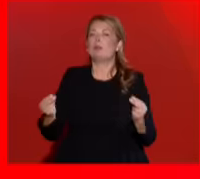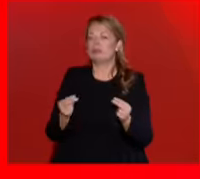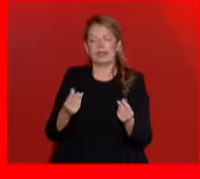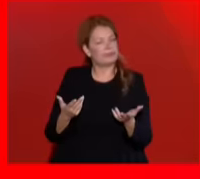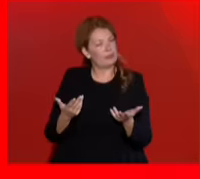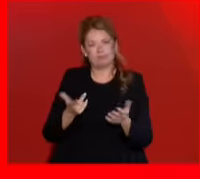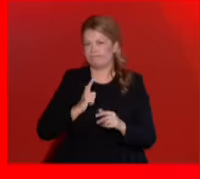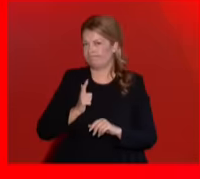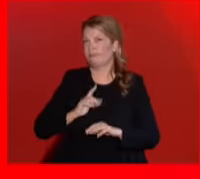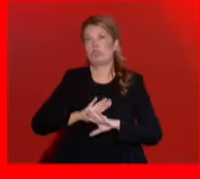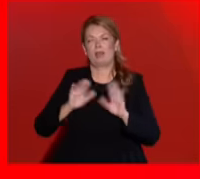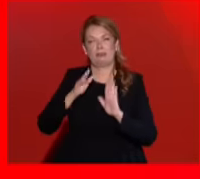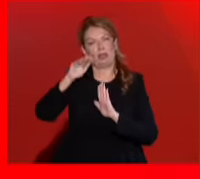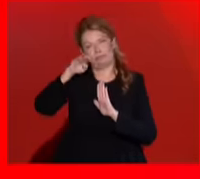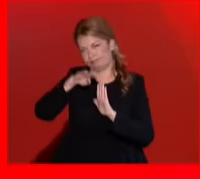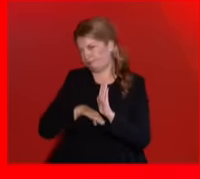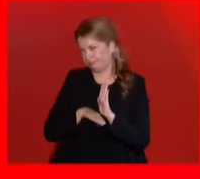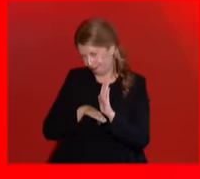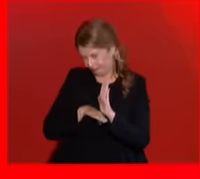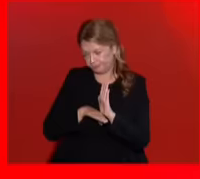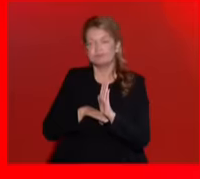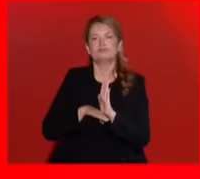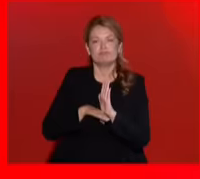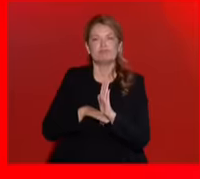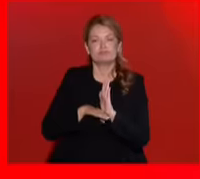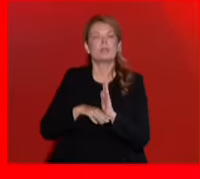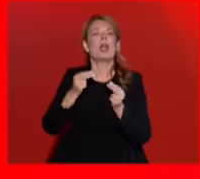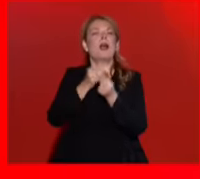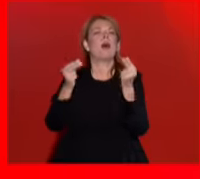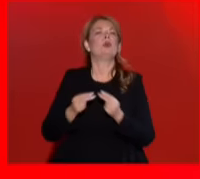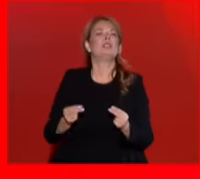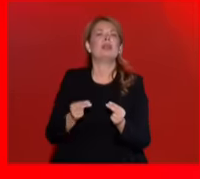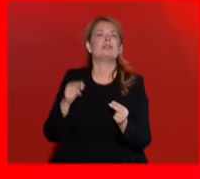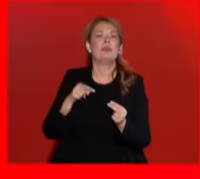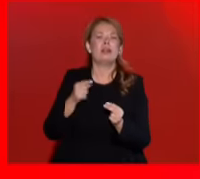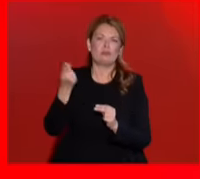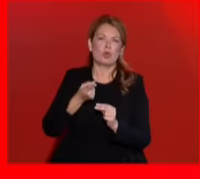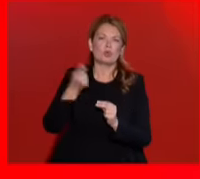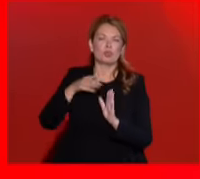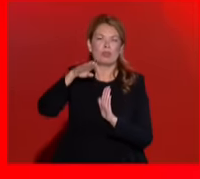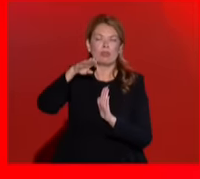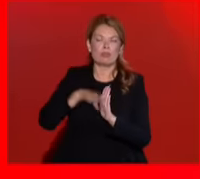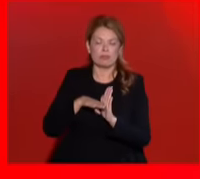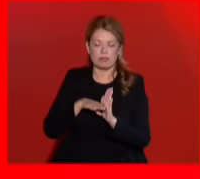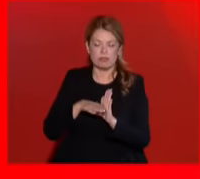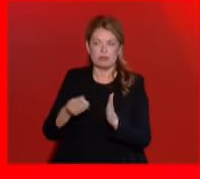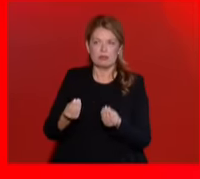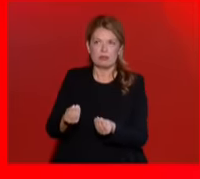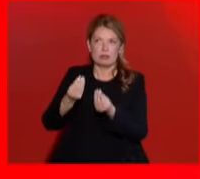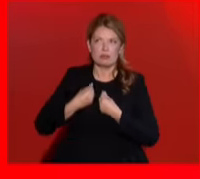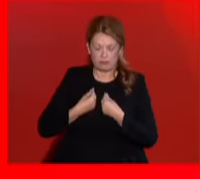τις προσδοκίες μας. Ήταν όμως ένα αποτέλεσμα το οποίο μας έδινε τη δυνατότητα